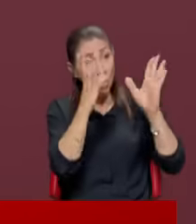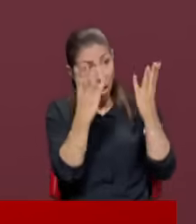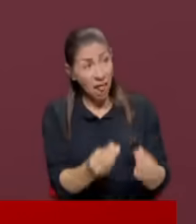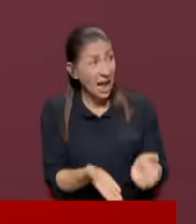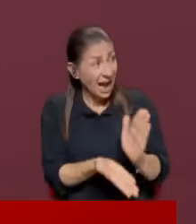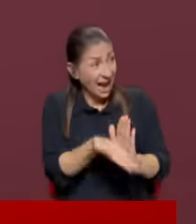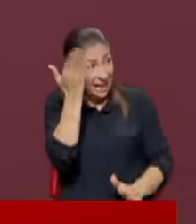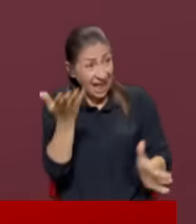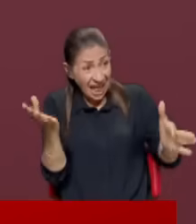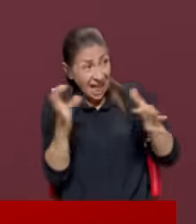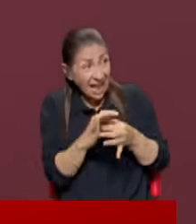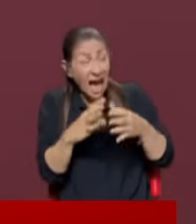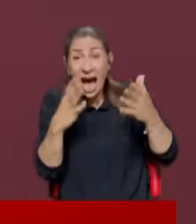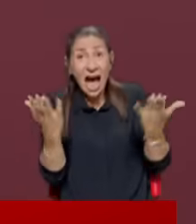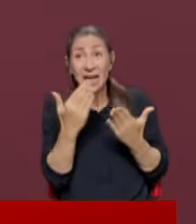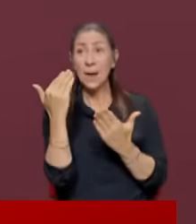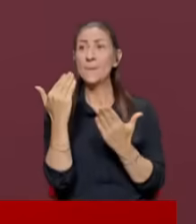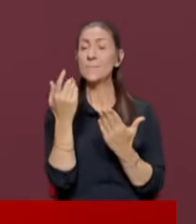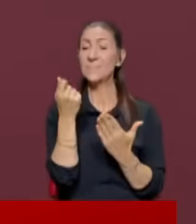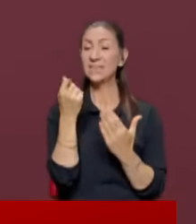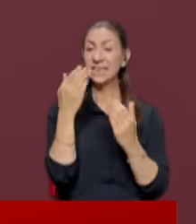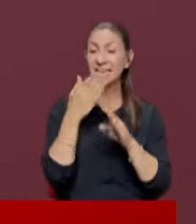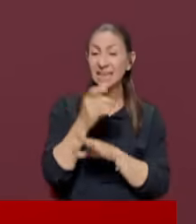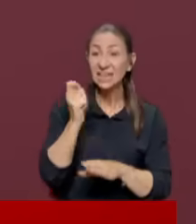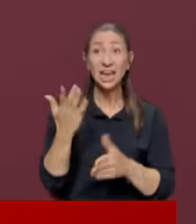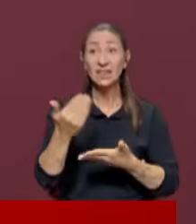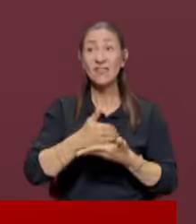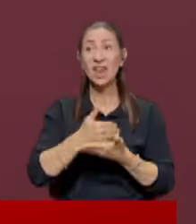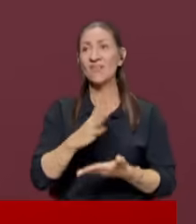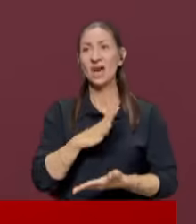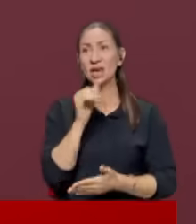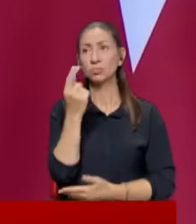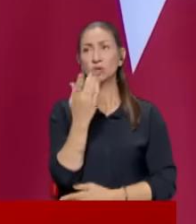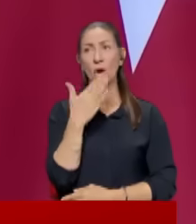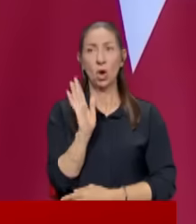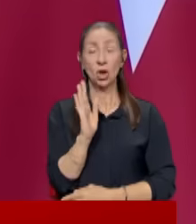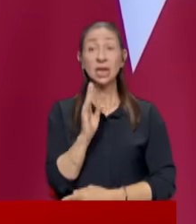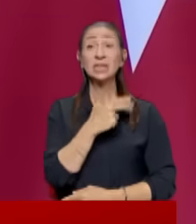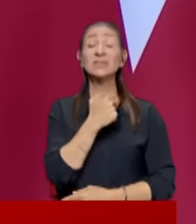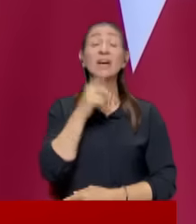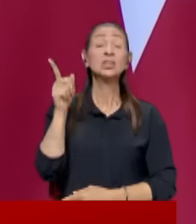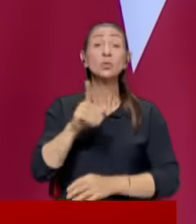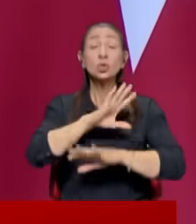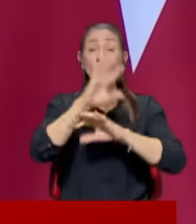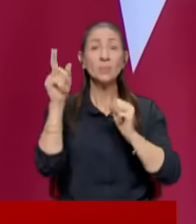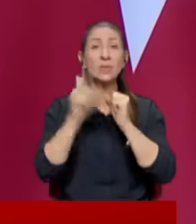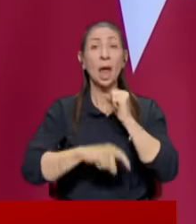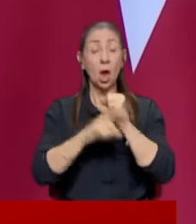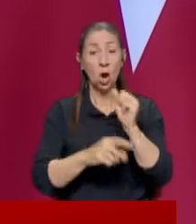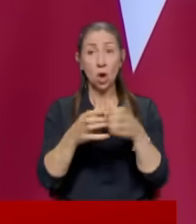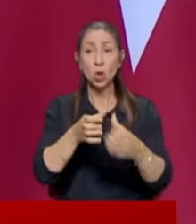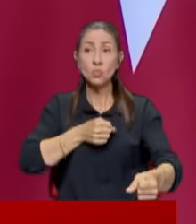ortadan kalktığına yönelik hangi maddi gerçek ve hangi veri var önümüzde? Hiçbir şey yok. İsveç tüm terör